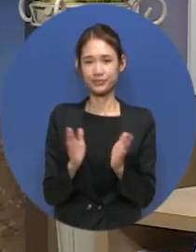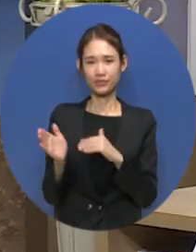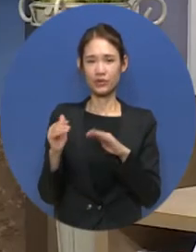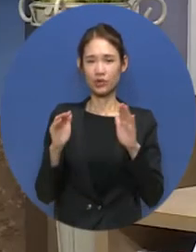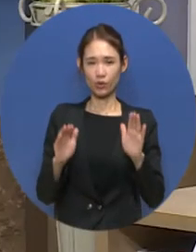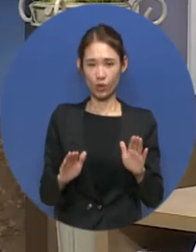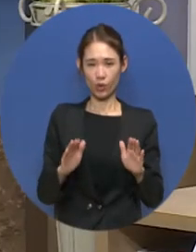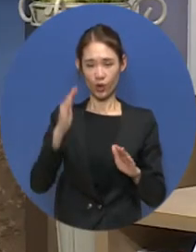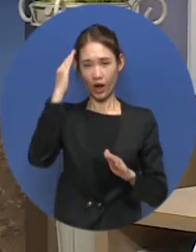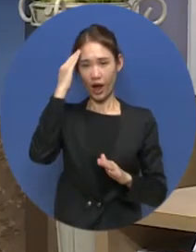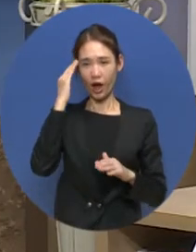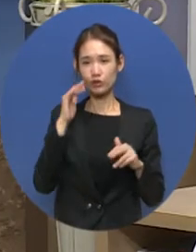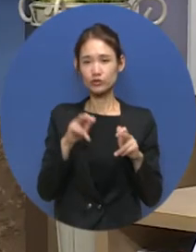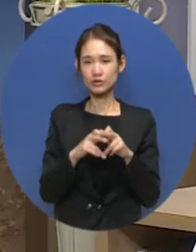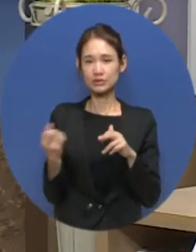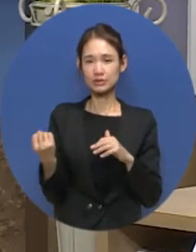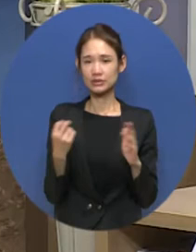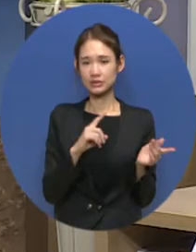현재 이